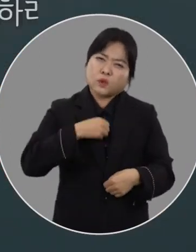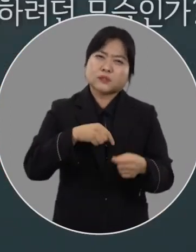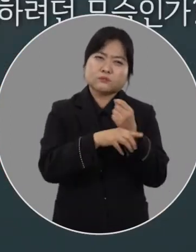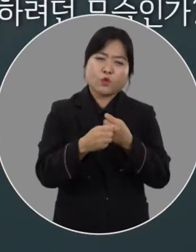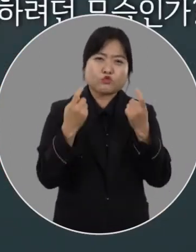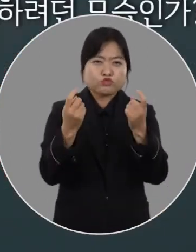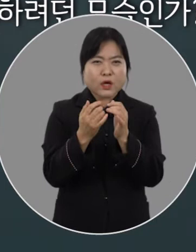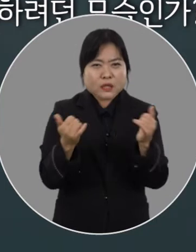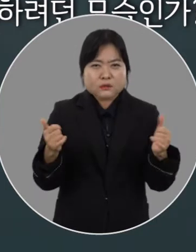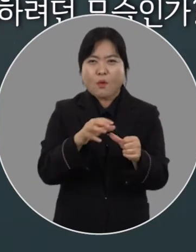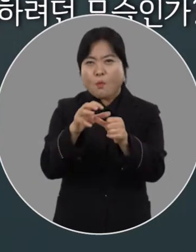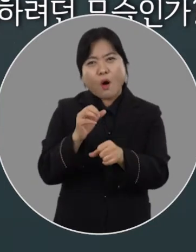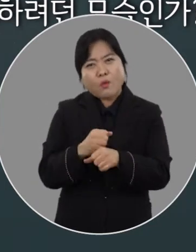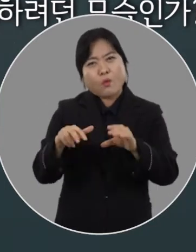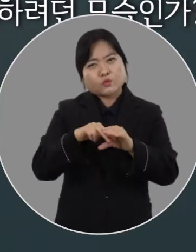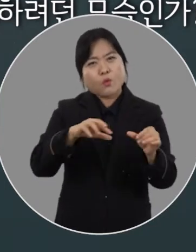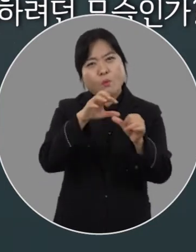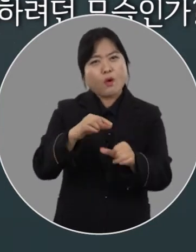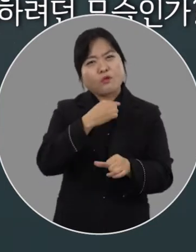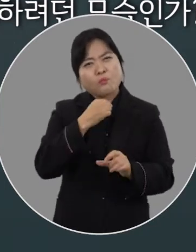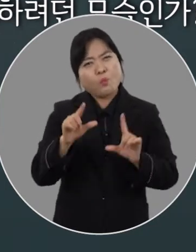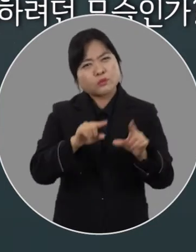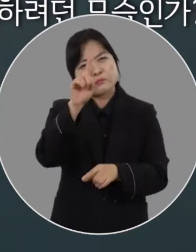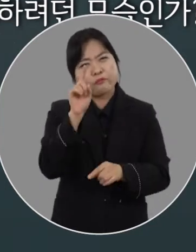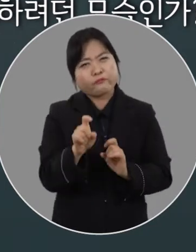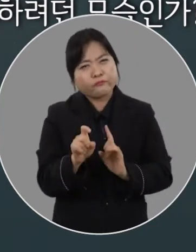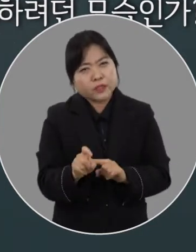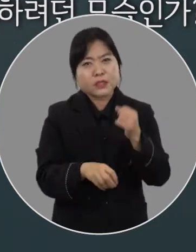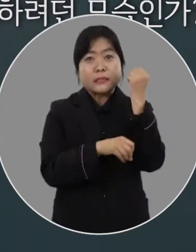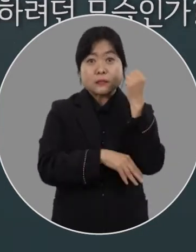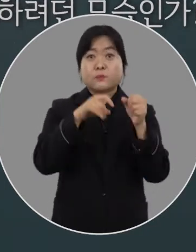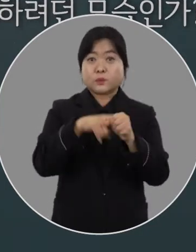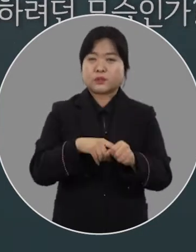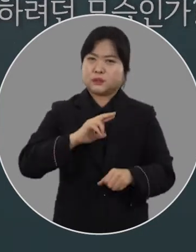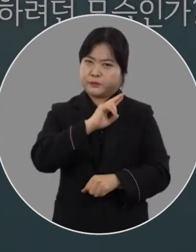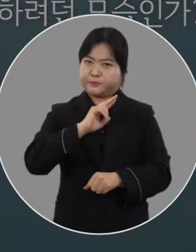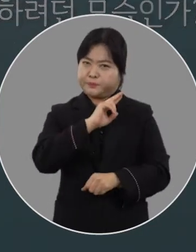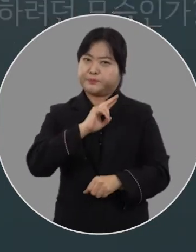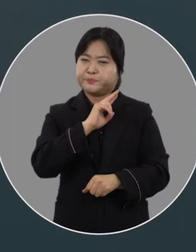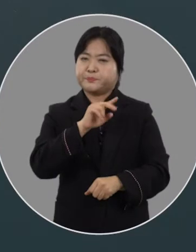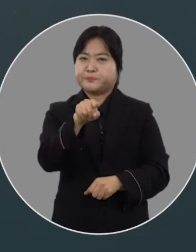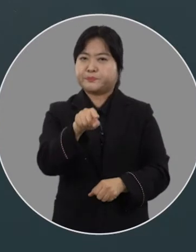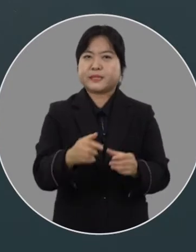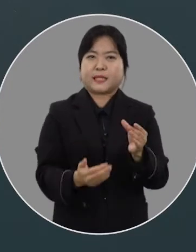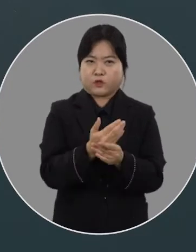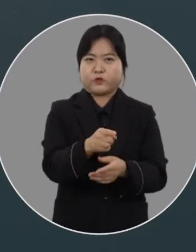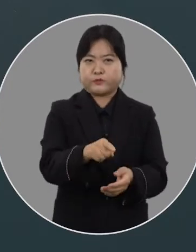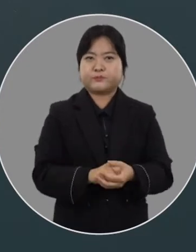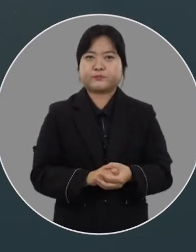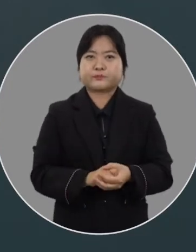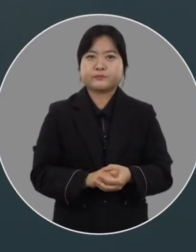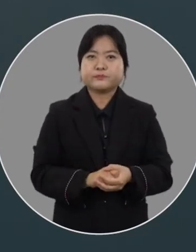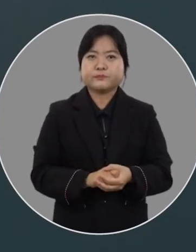의미에서 순례객들을 보호하고 종교를 보호하렸던 모습이었는지에 근본적으로 의심을 품게 하는 사건이었다고 말씀드릴